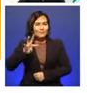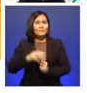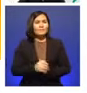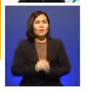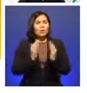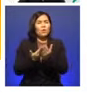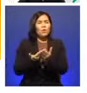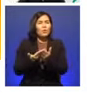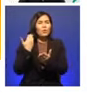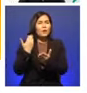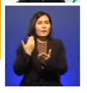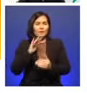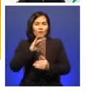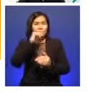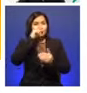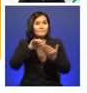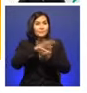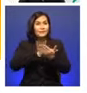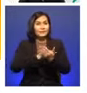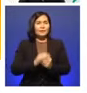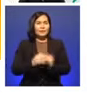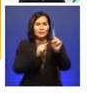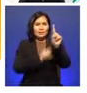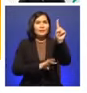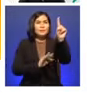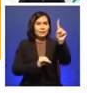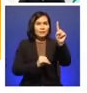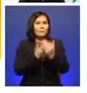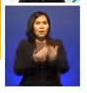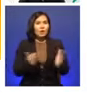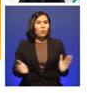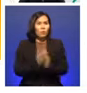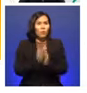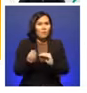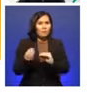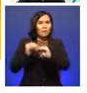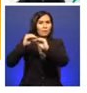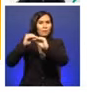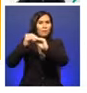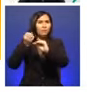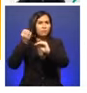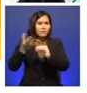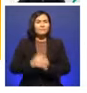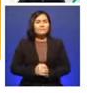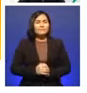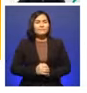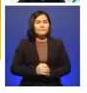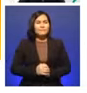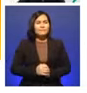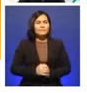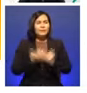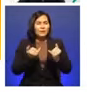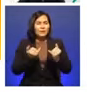ฐีนะครับของประเทศไทยนะฮะ40อันดับแรกเนี่ยมีทรัพย์สินรวมเพิ่มขึ้นอย่างมากนะฮะปัจจุบันก็เป็นจำนว